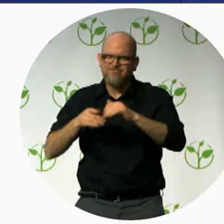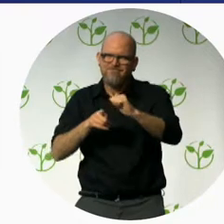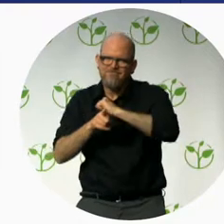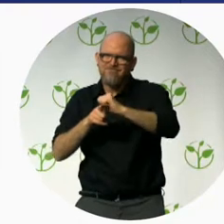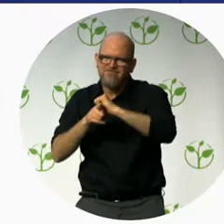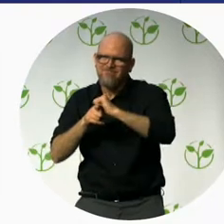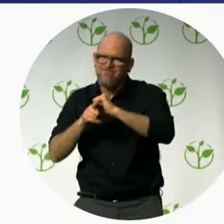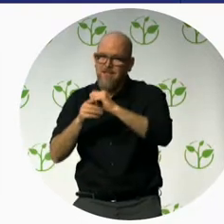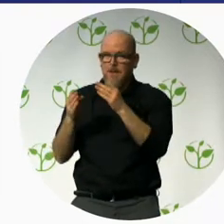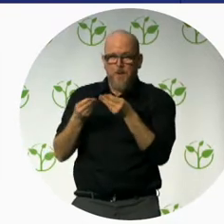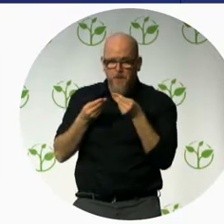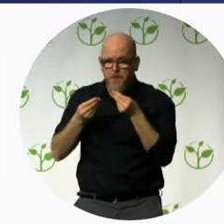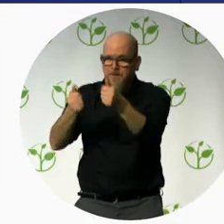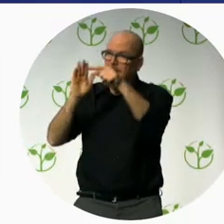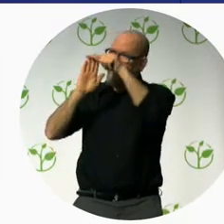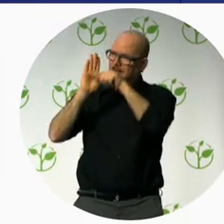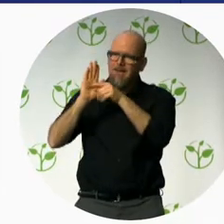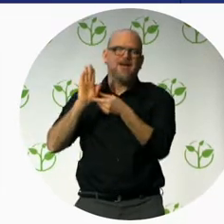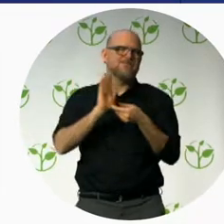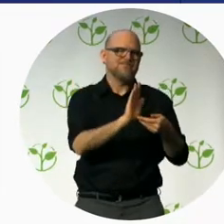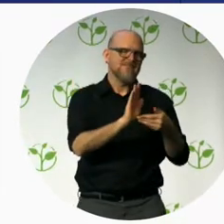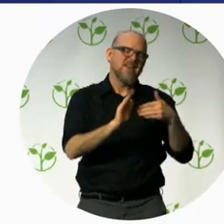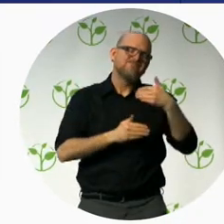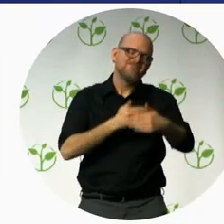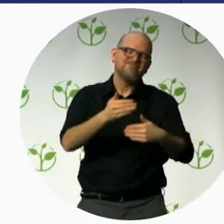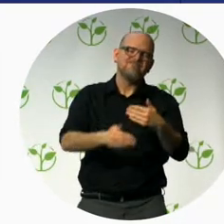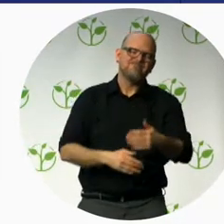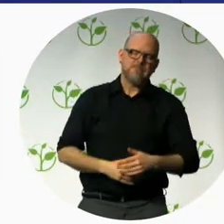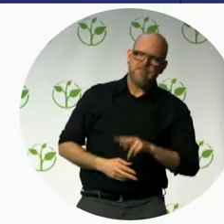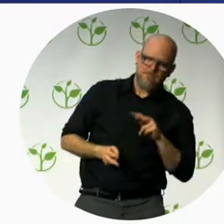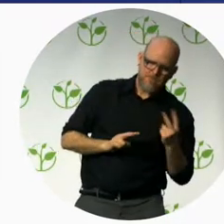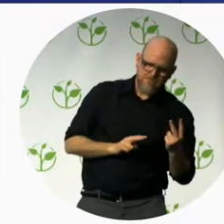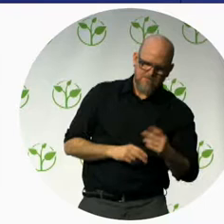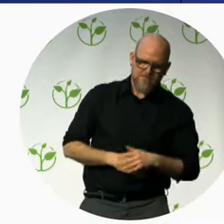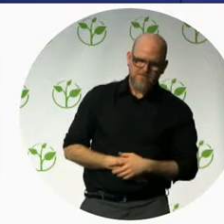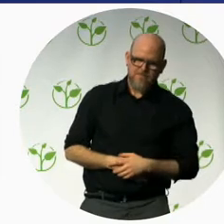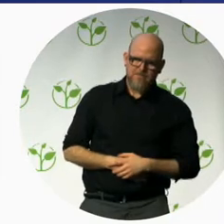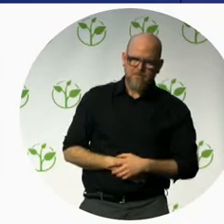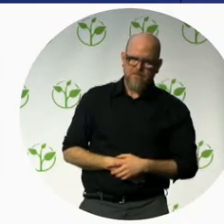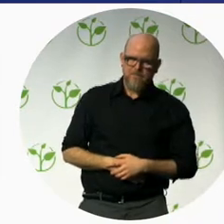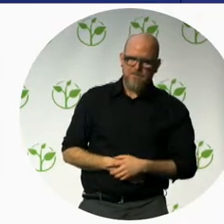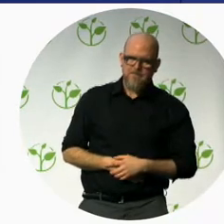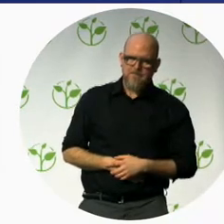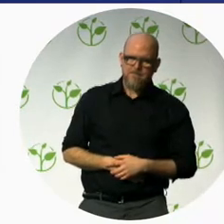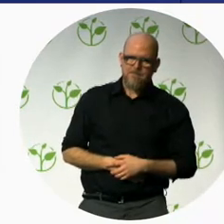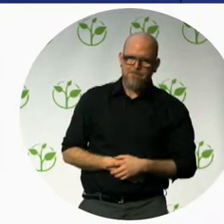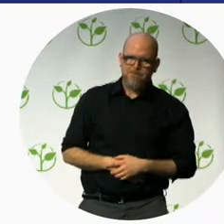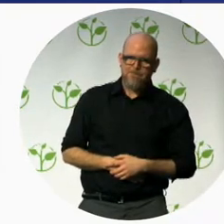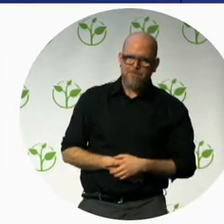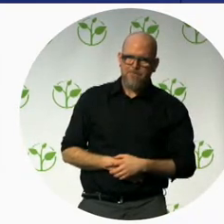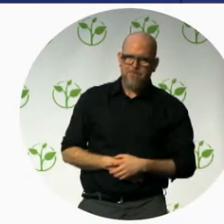Osoby z niepełnosprawnościami, ich bliscy, osoby starsze, to łącznie bardzo duża grupa konsumentów,